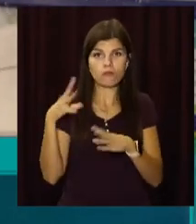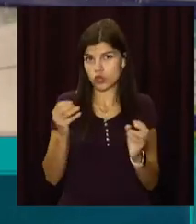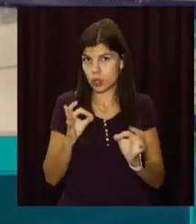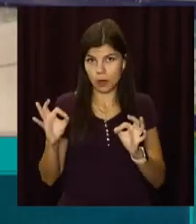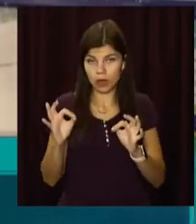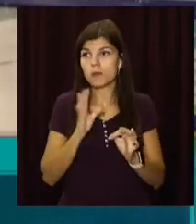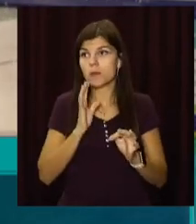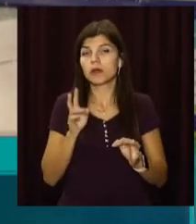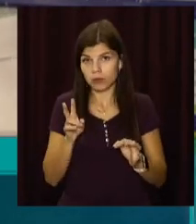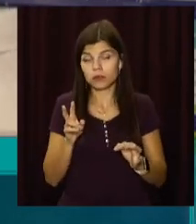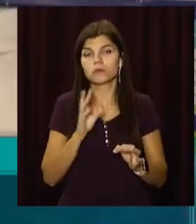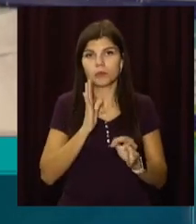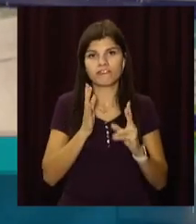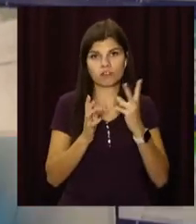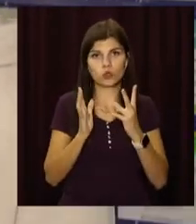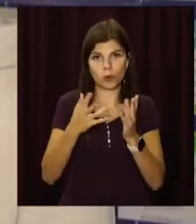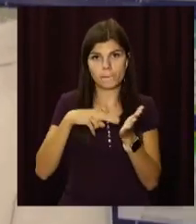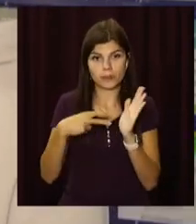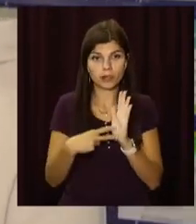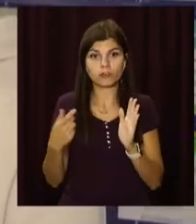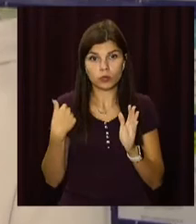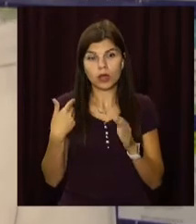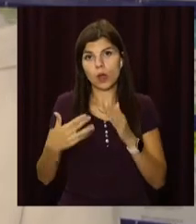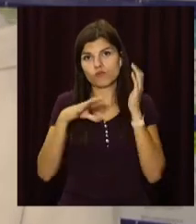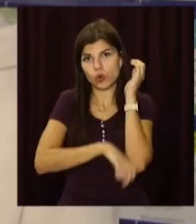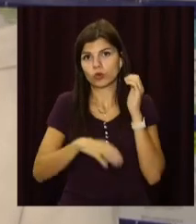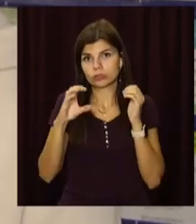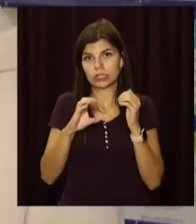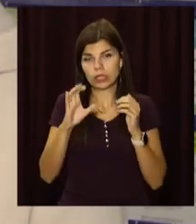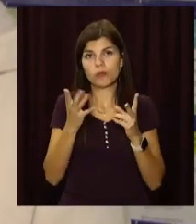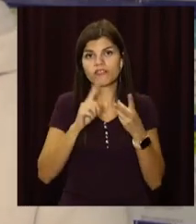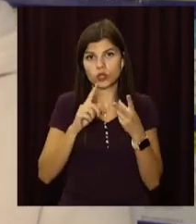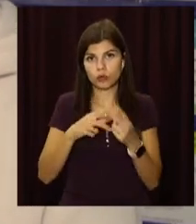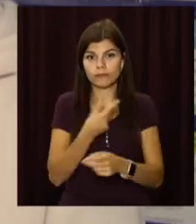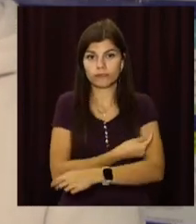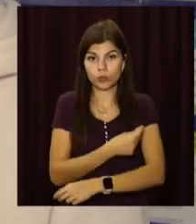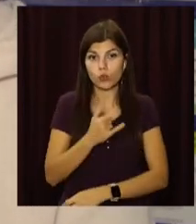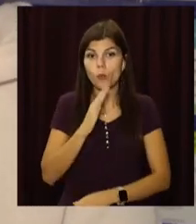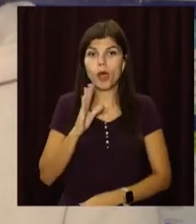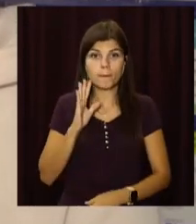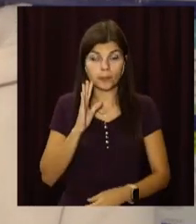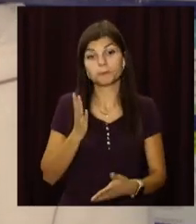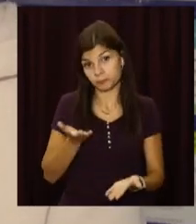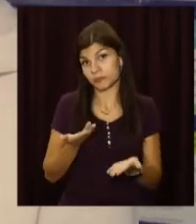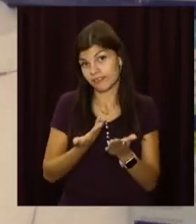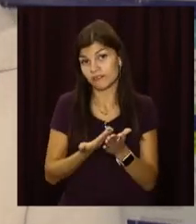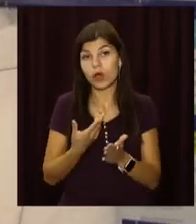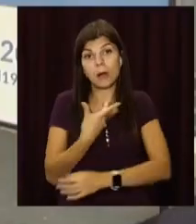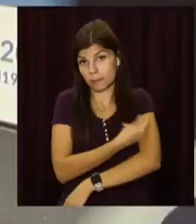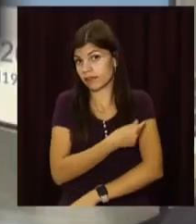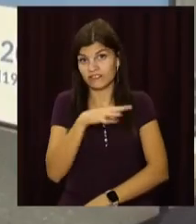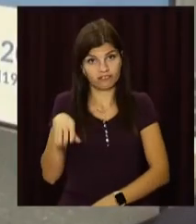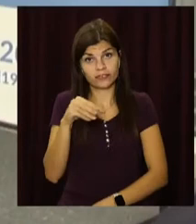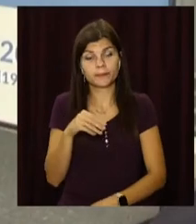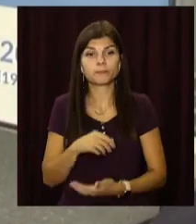мама вторую ми плануємо теж зробити, ну вже там у нас виходить, в кінці сентября буде вторая вакцинація у мами. Привіти всі.